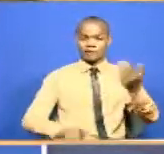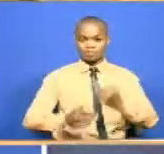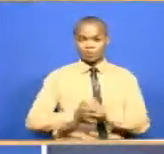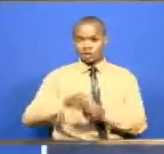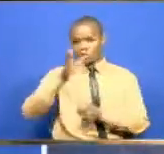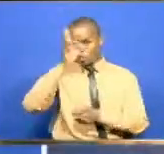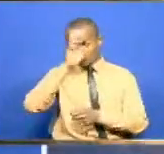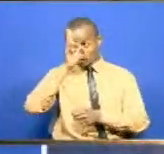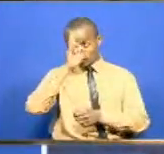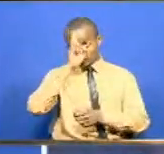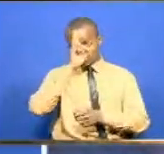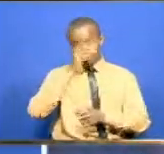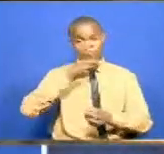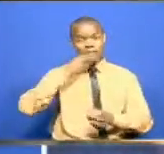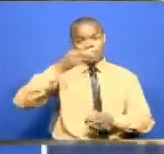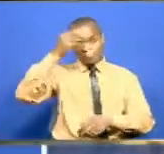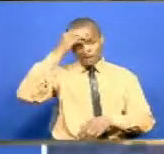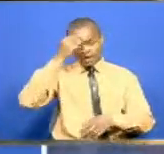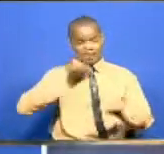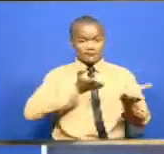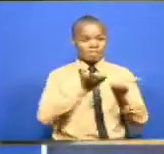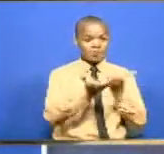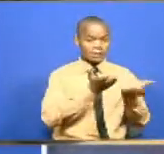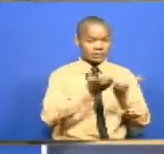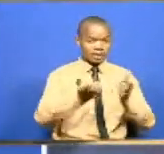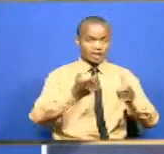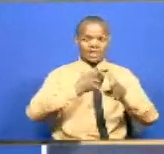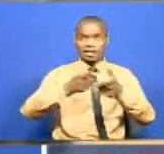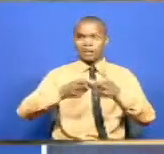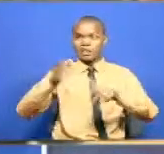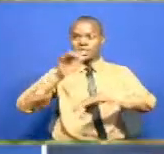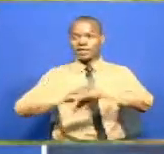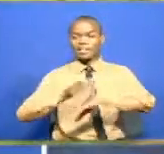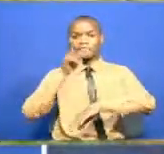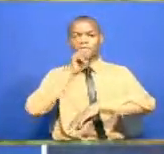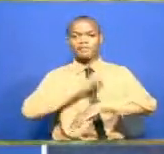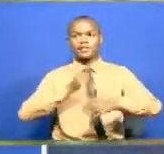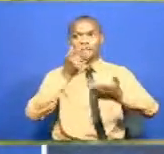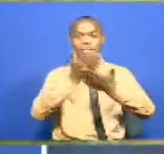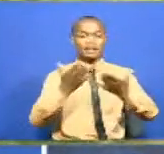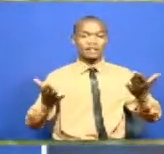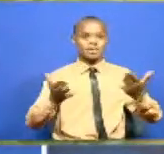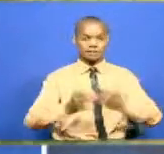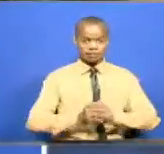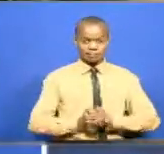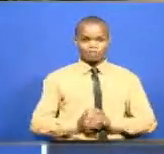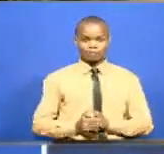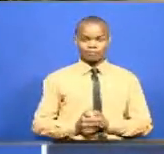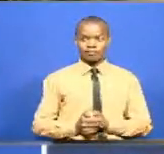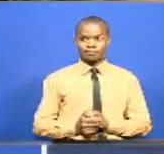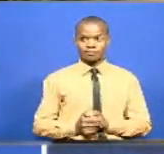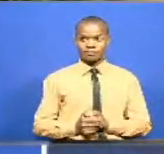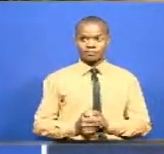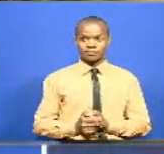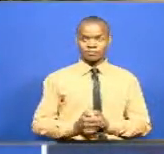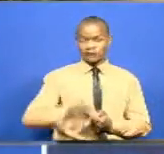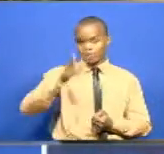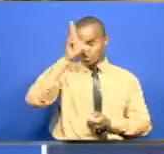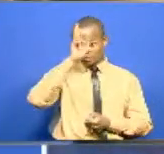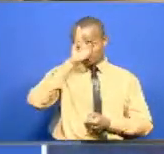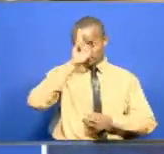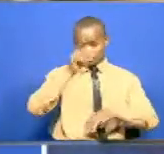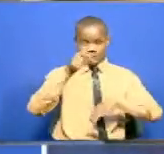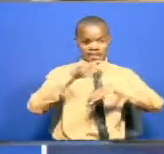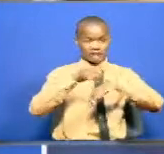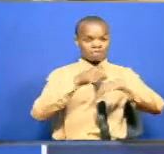walikuwa wamejifanya kuwa wanunuzi ndiposa wakafaulu kuzuia uuzaji wa vipande vinane vya pembe za ndovu. The officers having